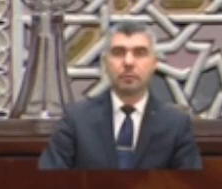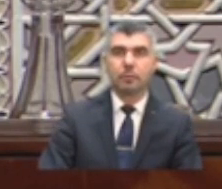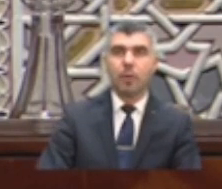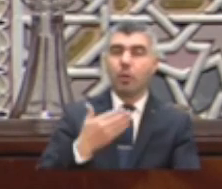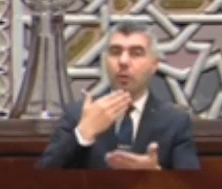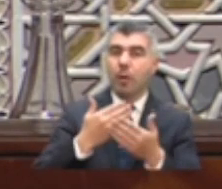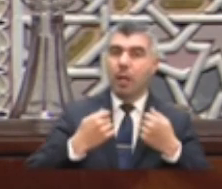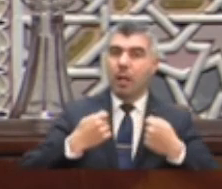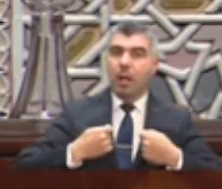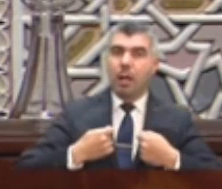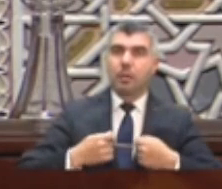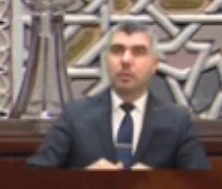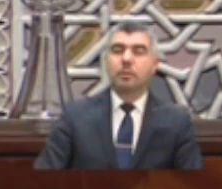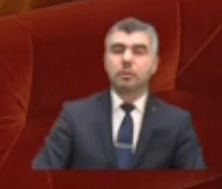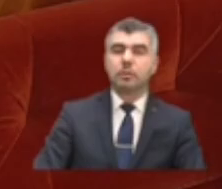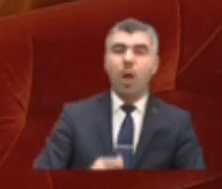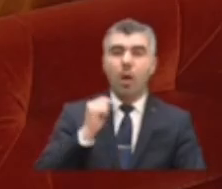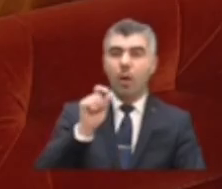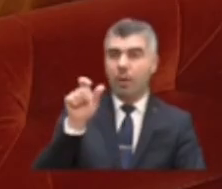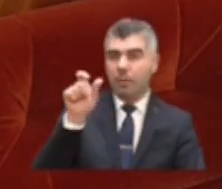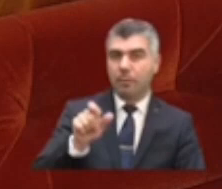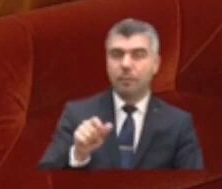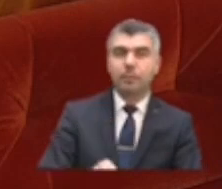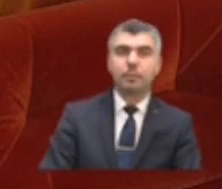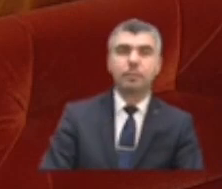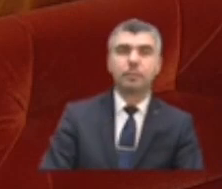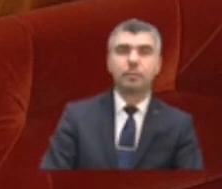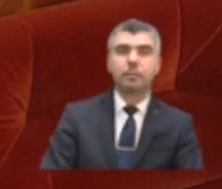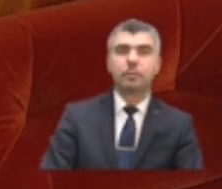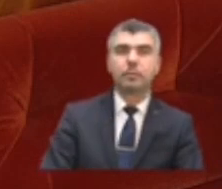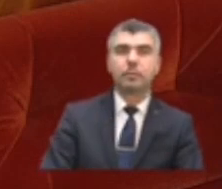شكرا سيد الرئيس. شكرا سيد النائب المحترم.